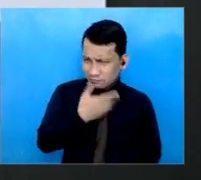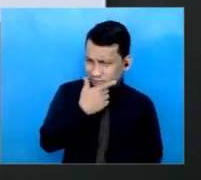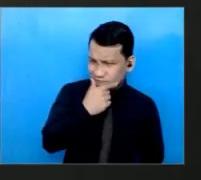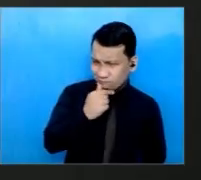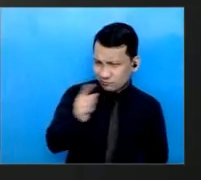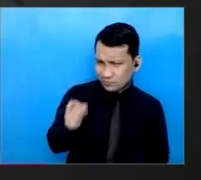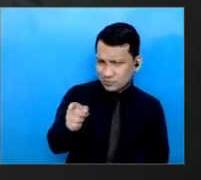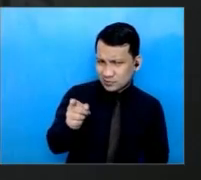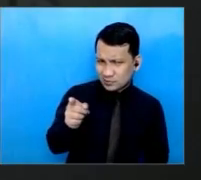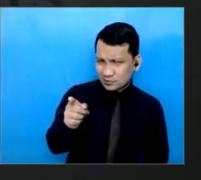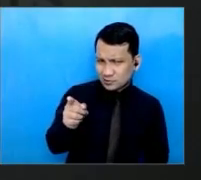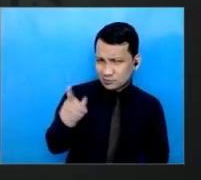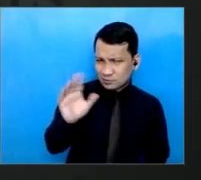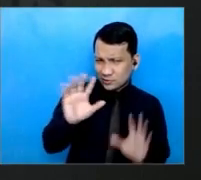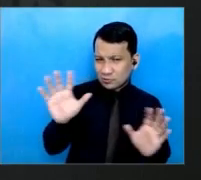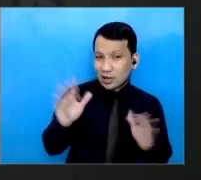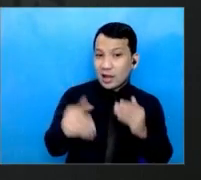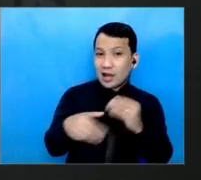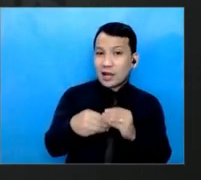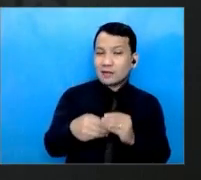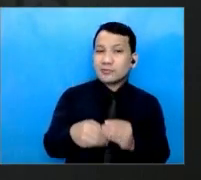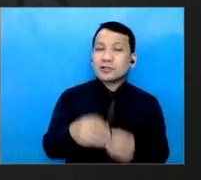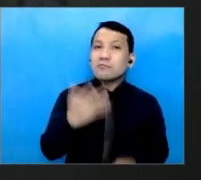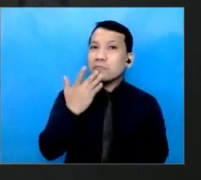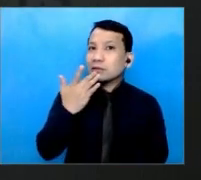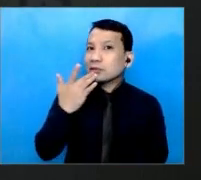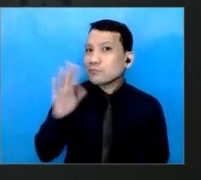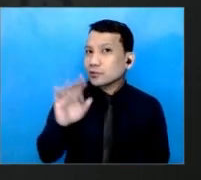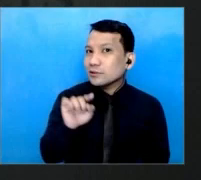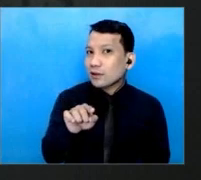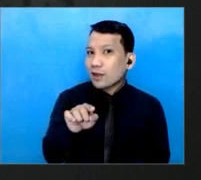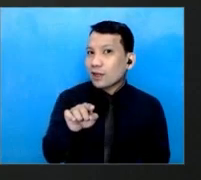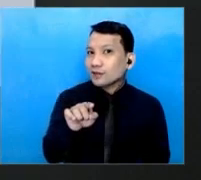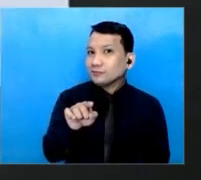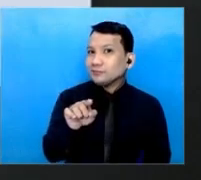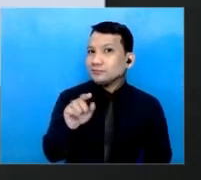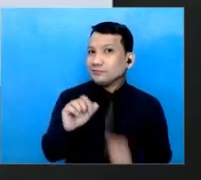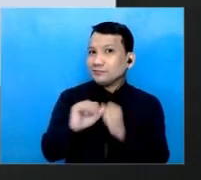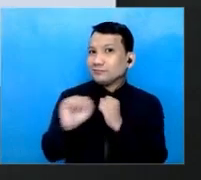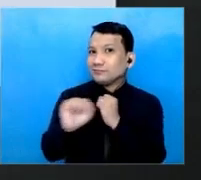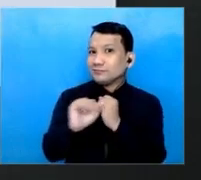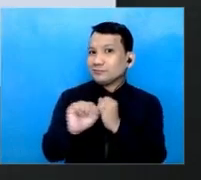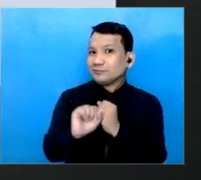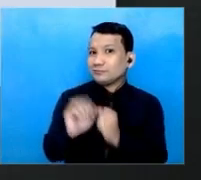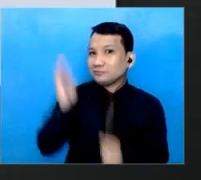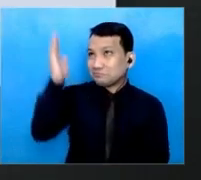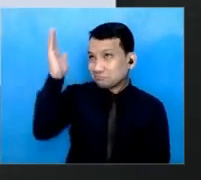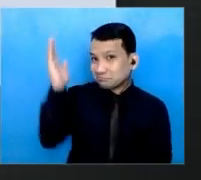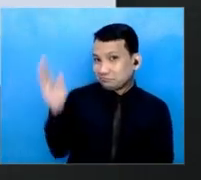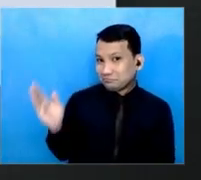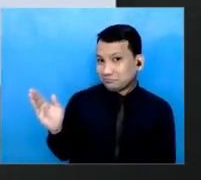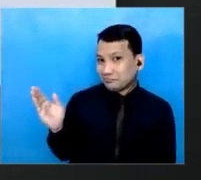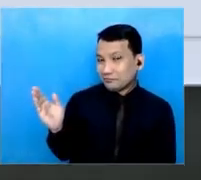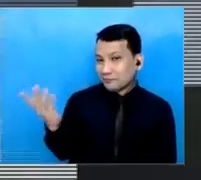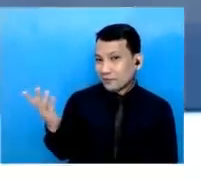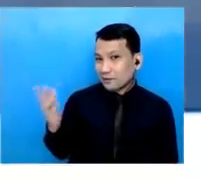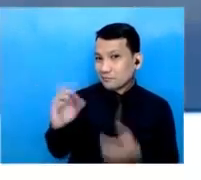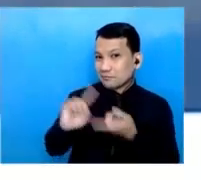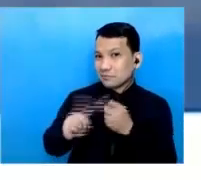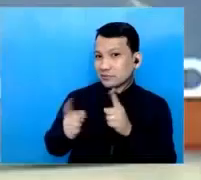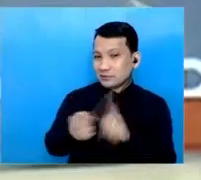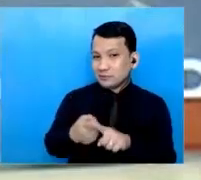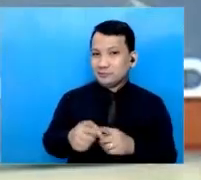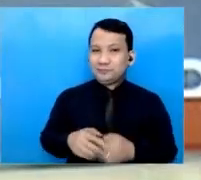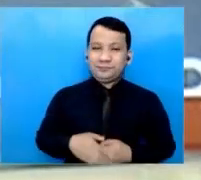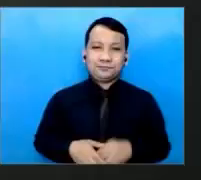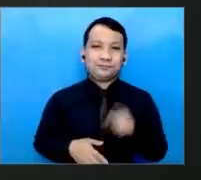tayo? Eto, masarap sigurado ang agenda. Eto, ano kaya gagawin na ito? Magbabarkadahan lang? Etong kay Ate